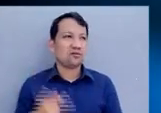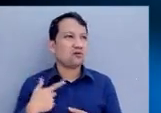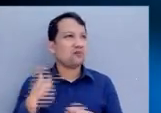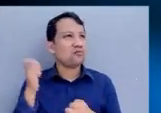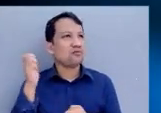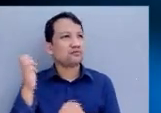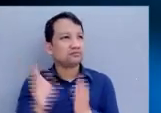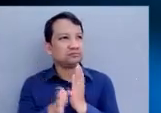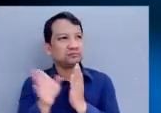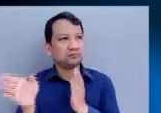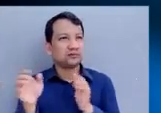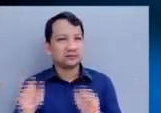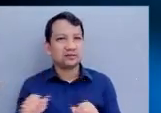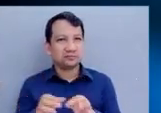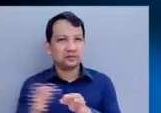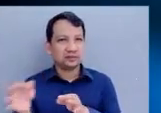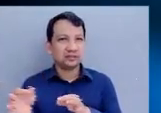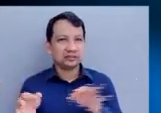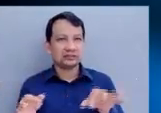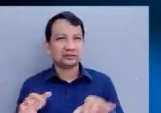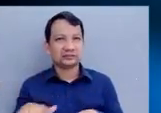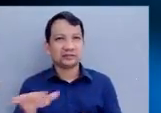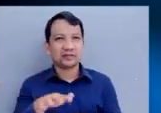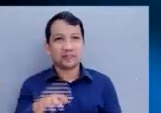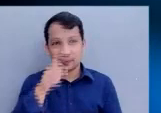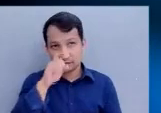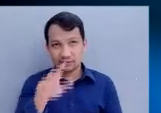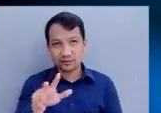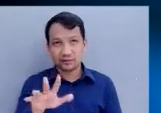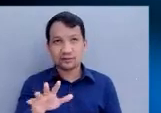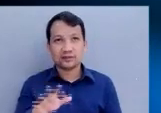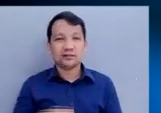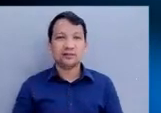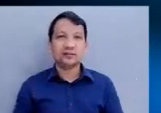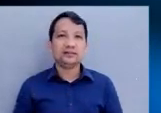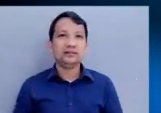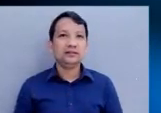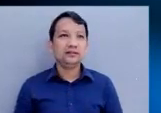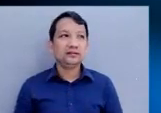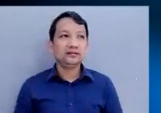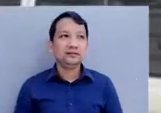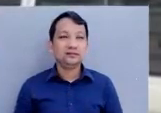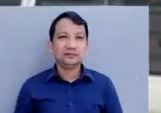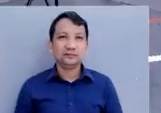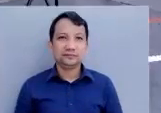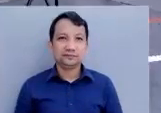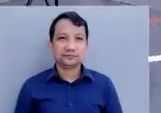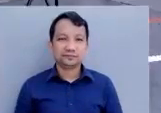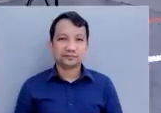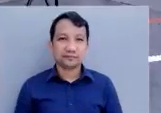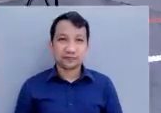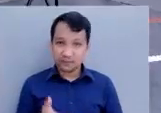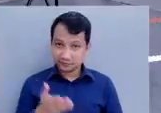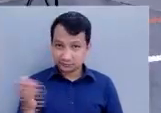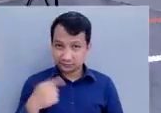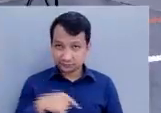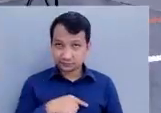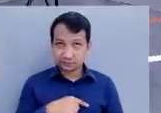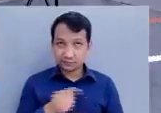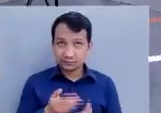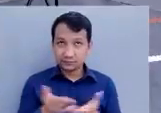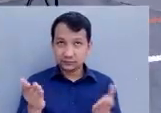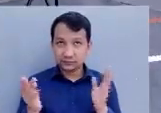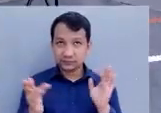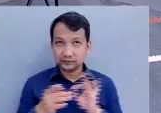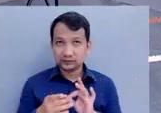future po mag-expand po na si Edwin 35 years na nagtatrabaho kasama dito sa pamilya na to bilang ikaw ang namamahala dito